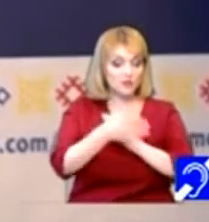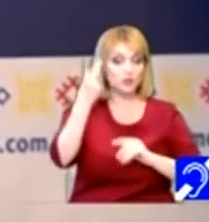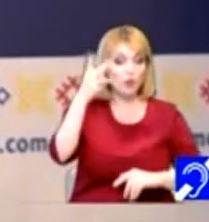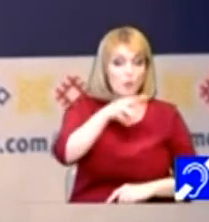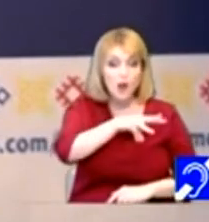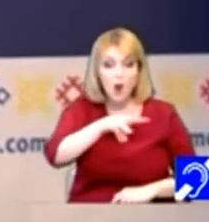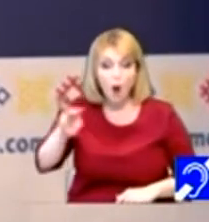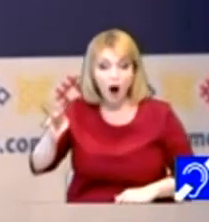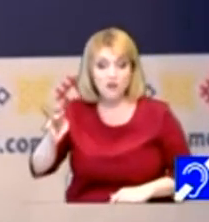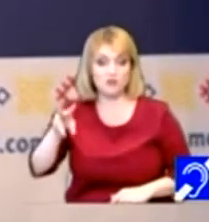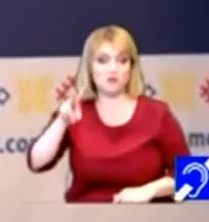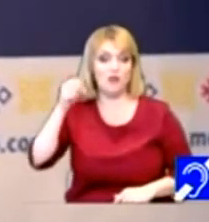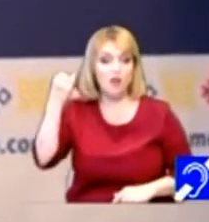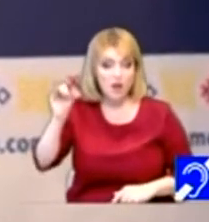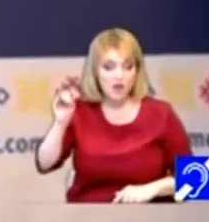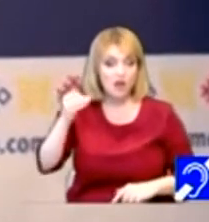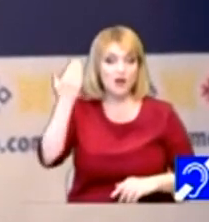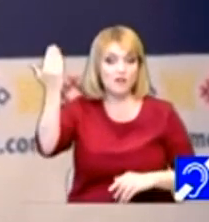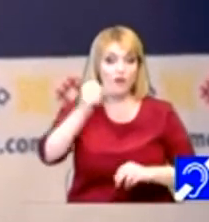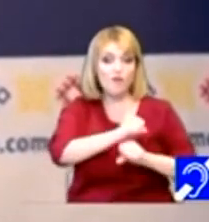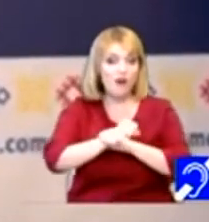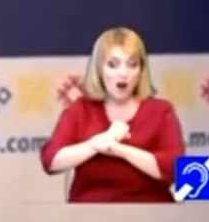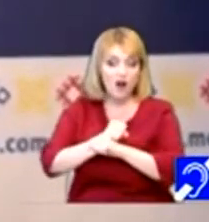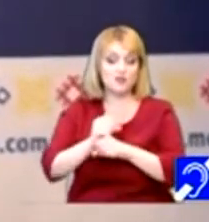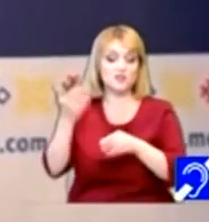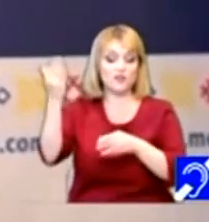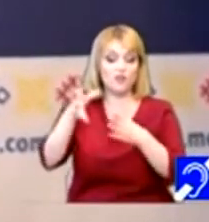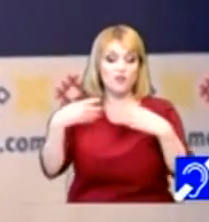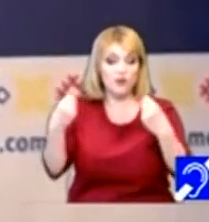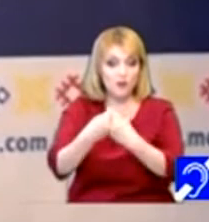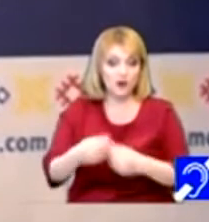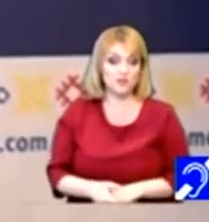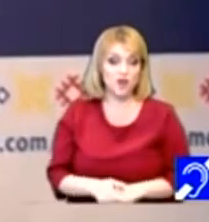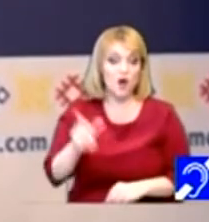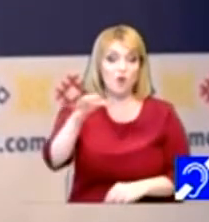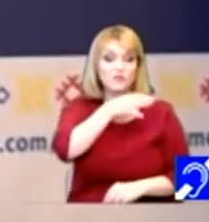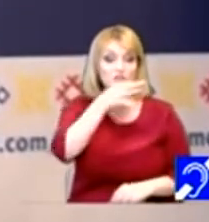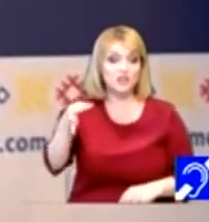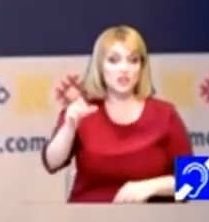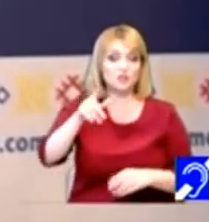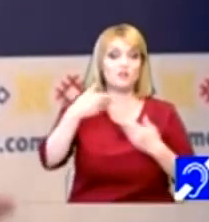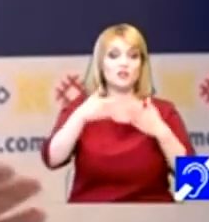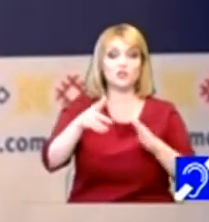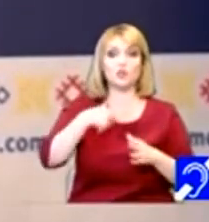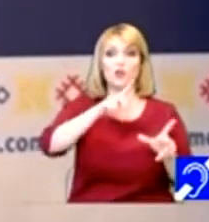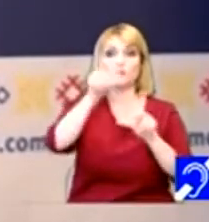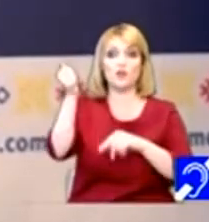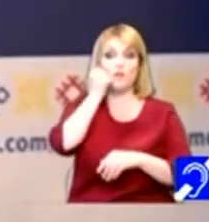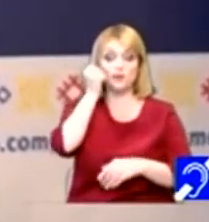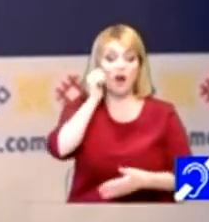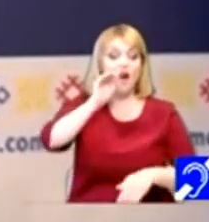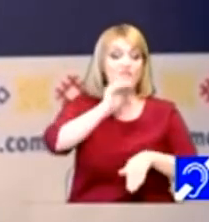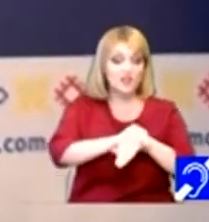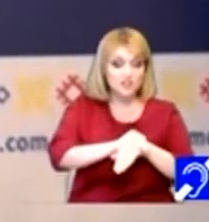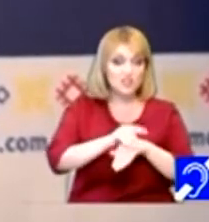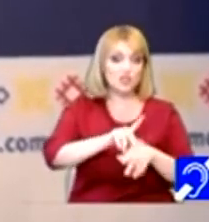cheltuieți pe vacanță, respectiv că nu este la Moscova, dar este în Turcia și așa mai departe. Eu repet ceea ce am spus.